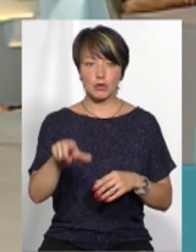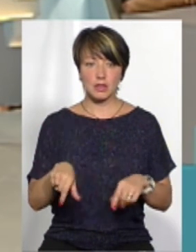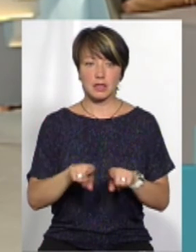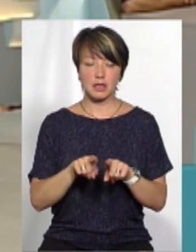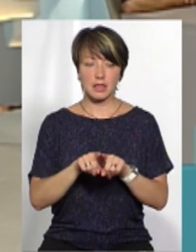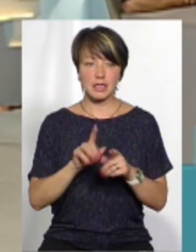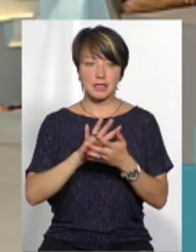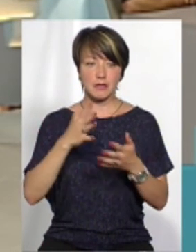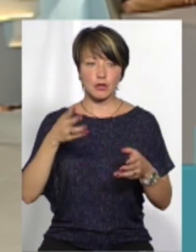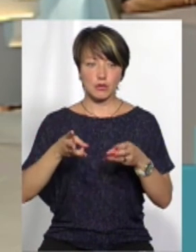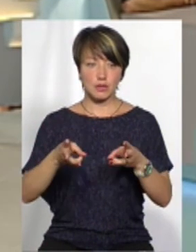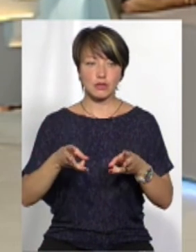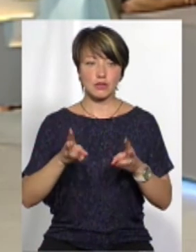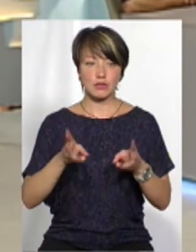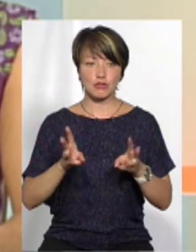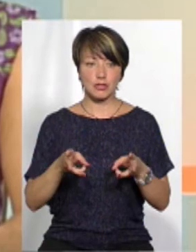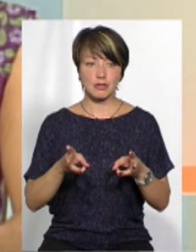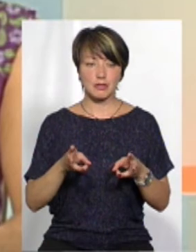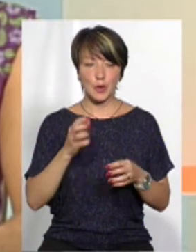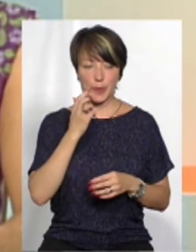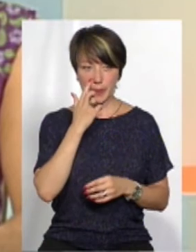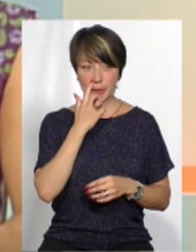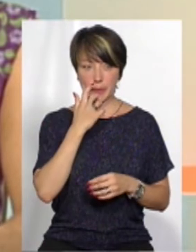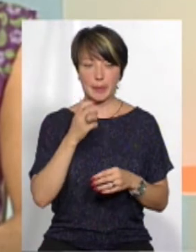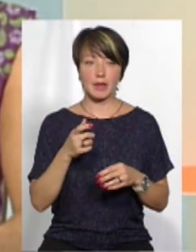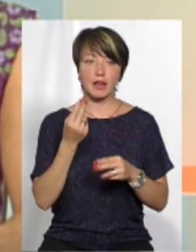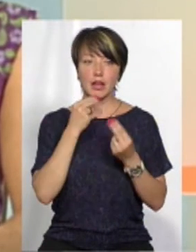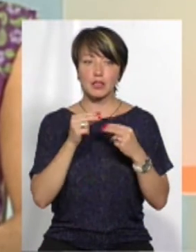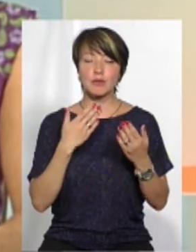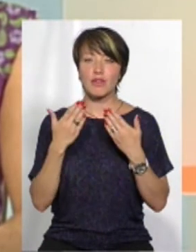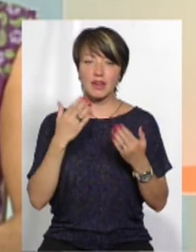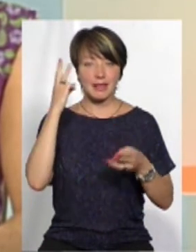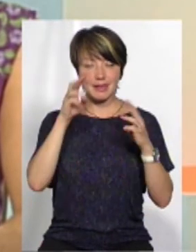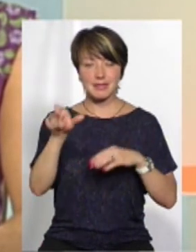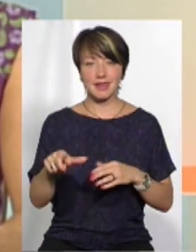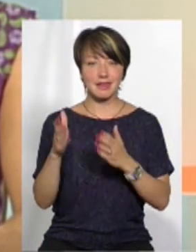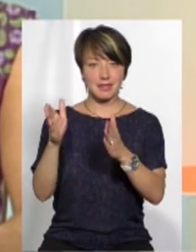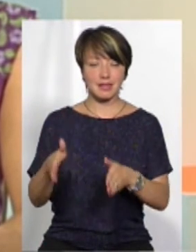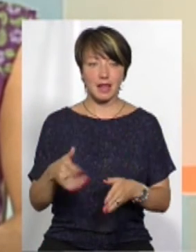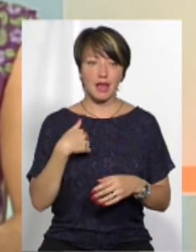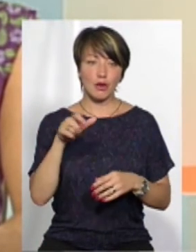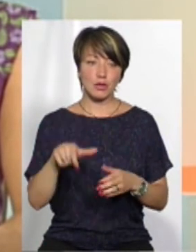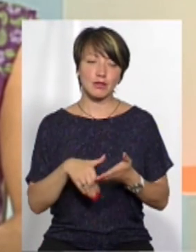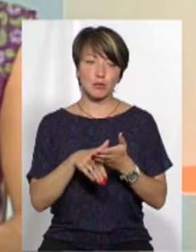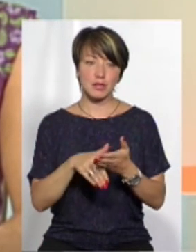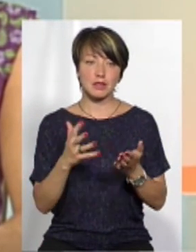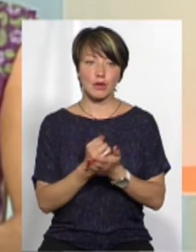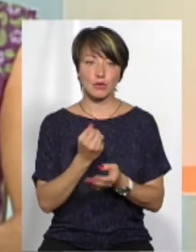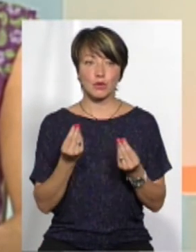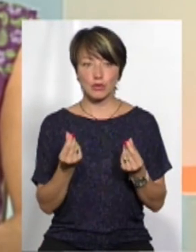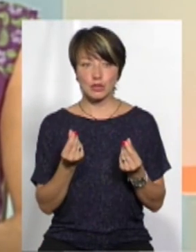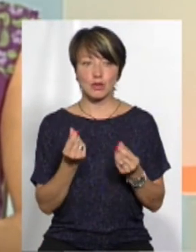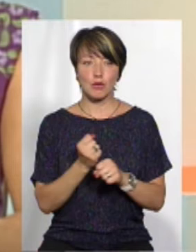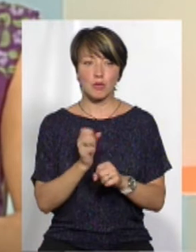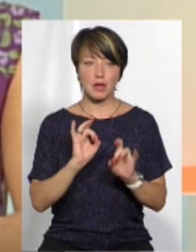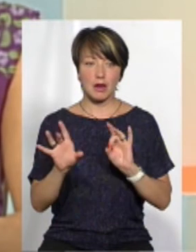такі світоотражательні всякі. Ну, з ним краще поговорити, бо він дизайнер. Я просто людина, яка допомагає знаходити кошти